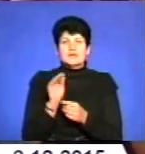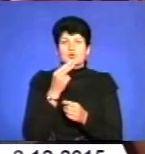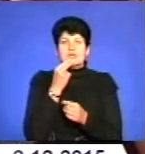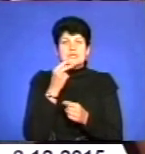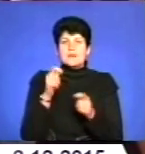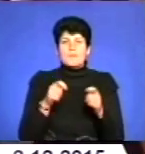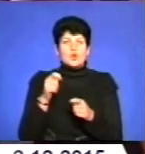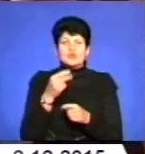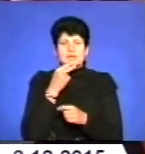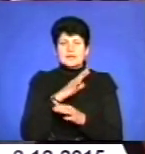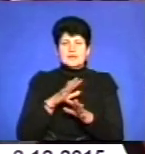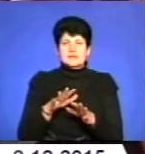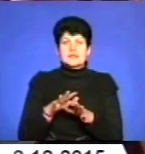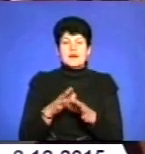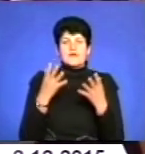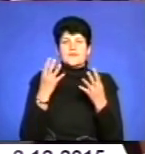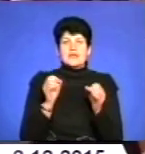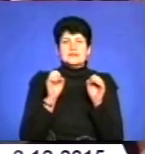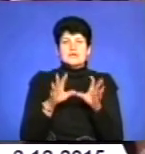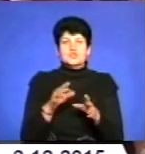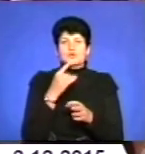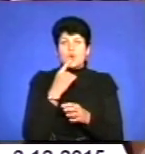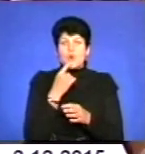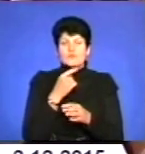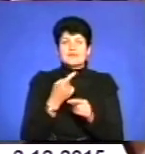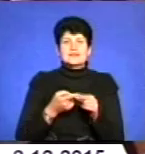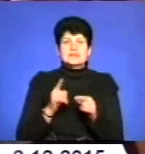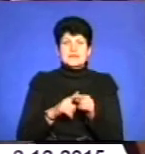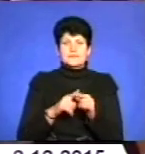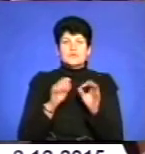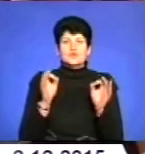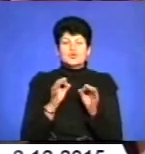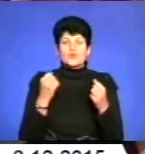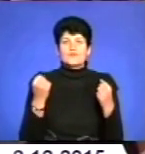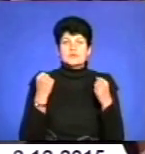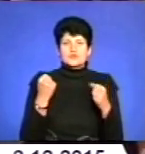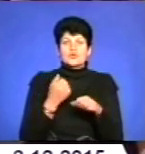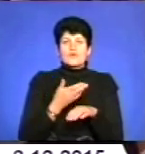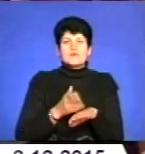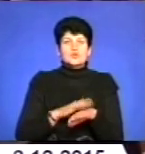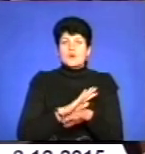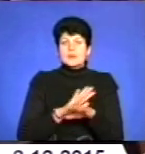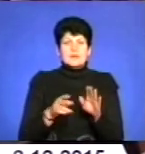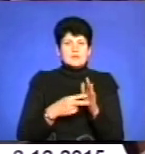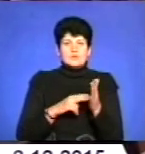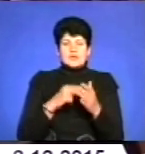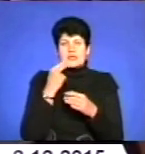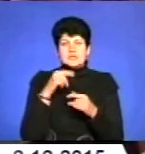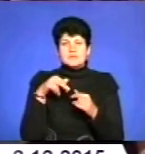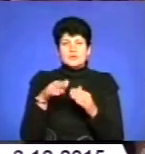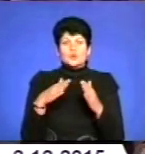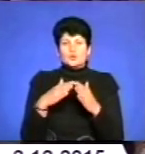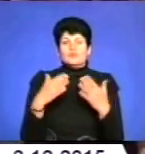молочної, а сам день здачі крові – це нічого такого фізично важкого не планувати. Краще піти додому і